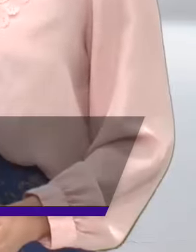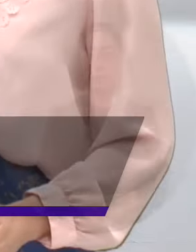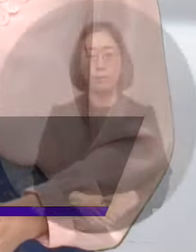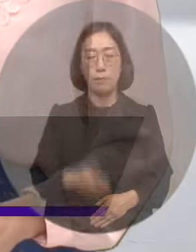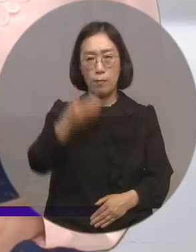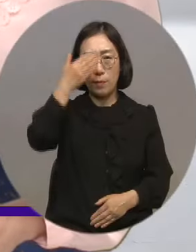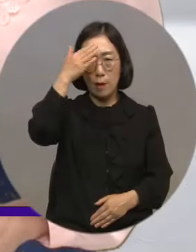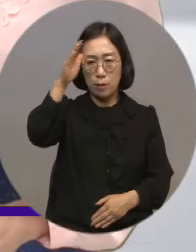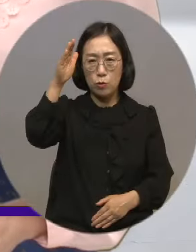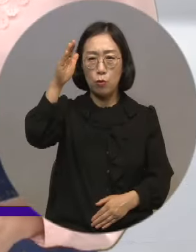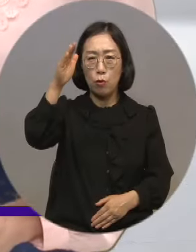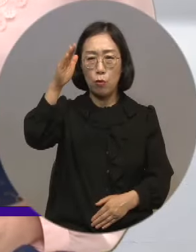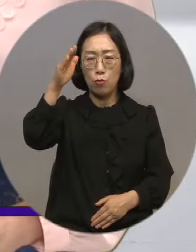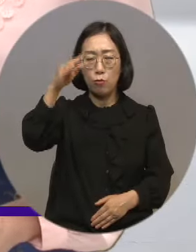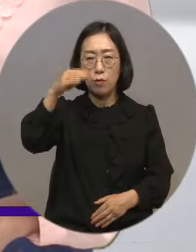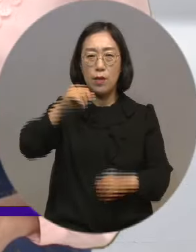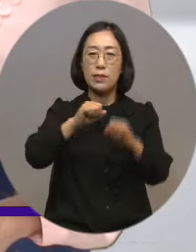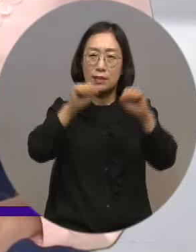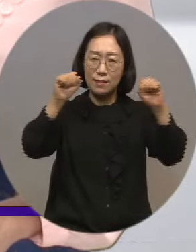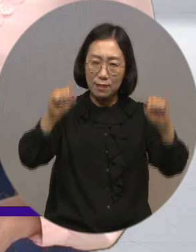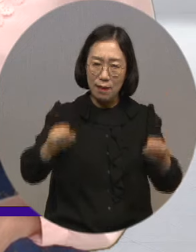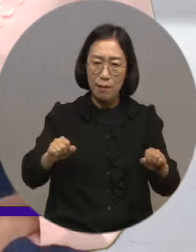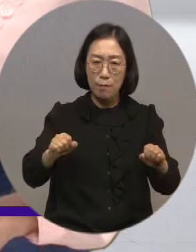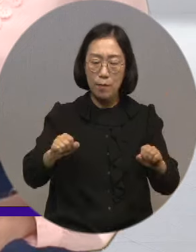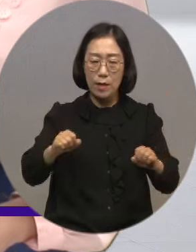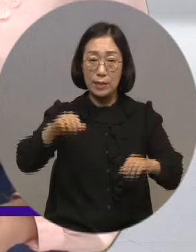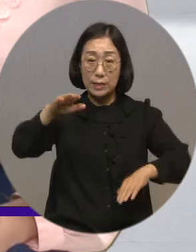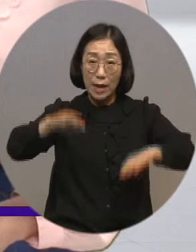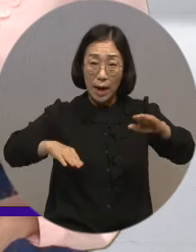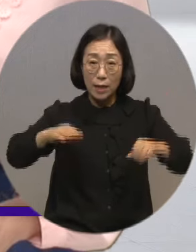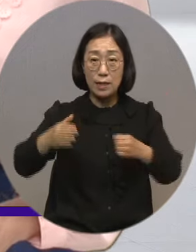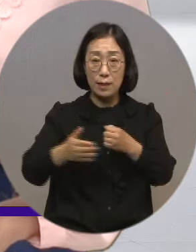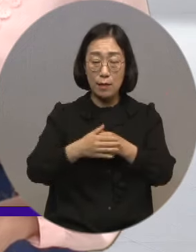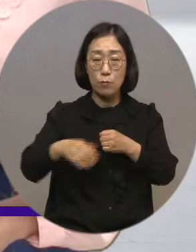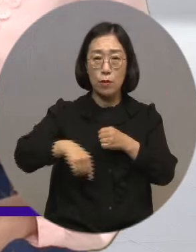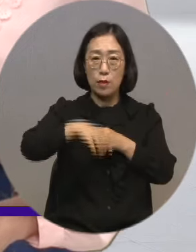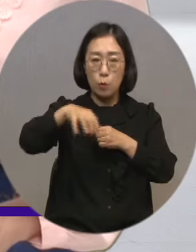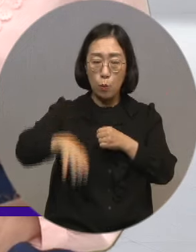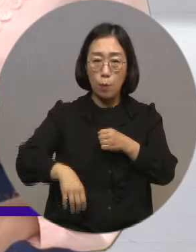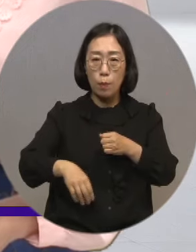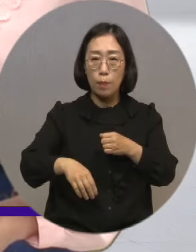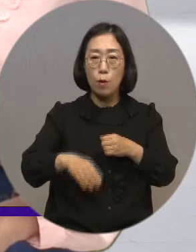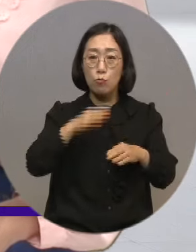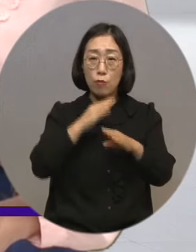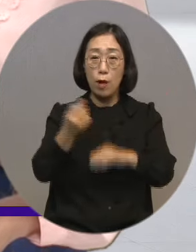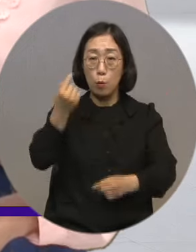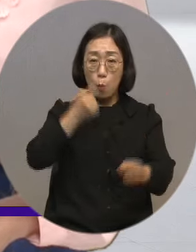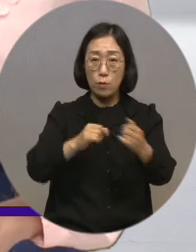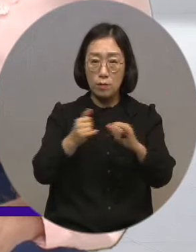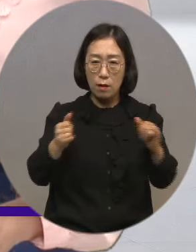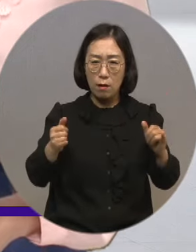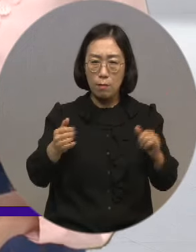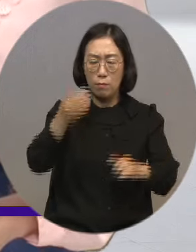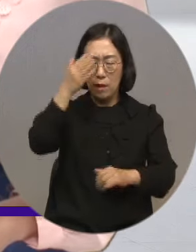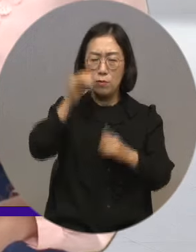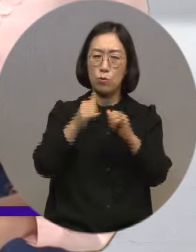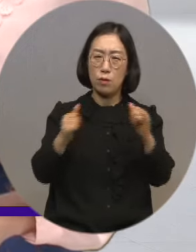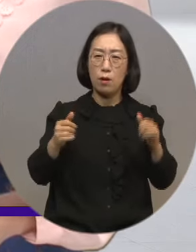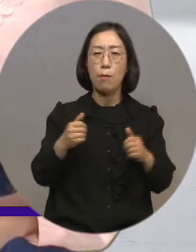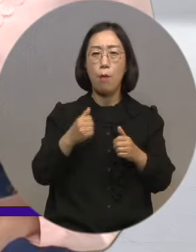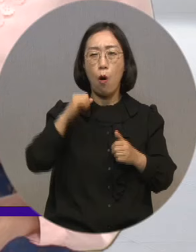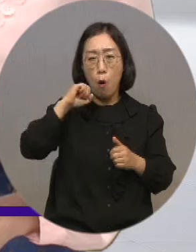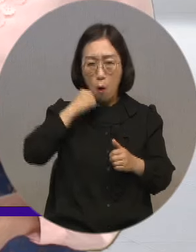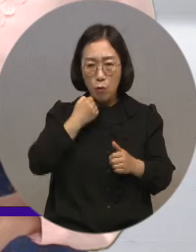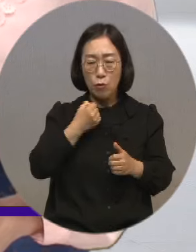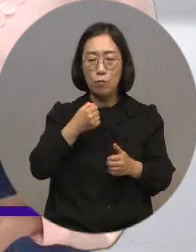낯선 경제체제, 사회제도의 차이로 인해 탈북민은 우리 사회에서 이방인이 되기도 합니다. 하지만 이런